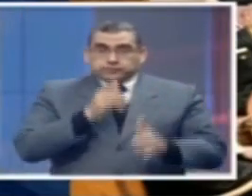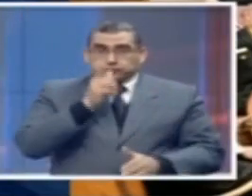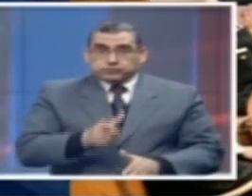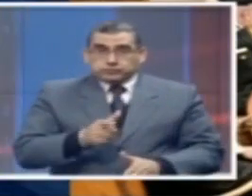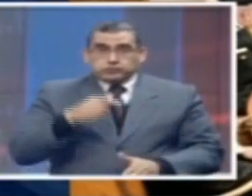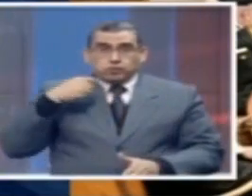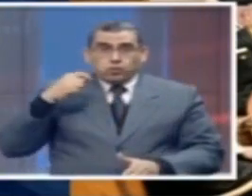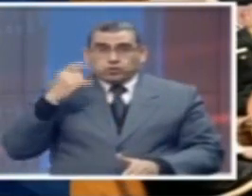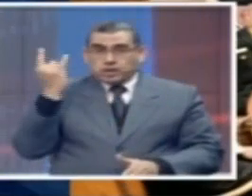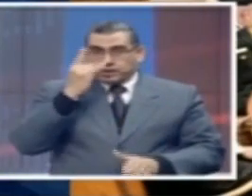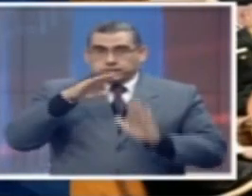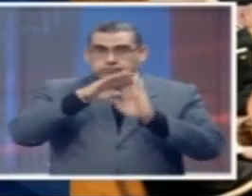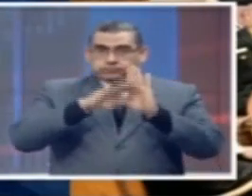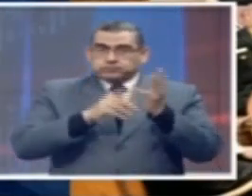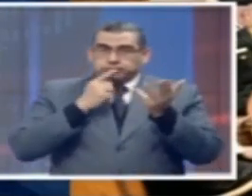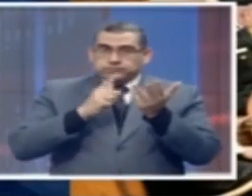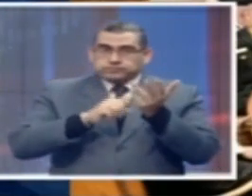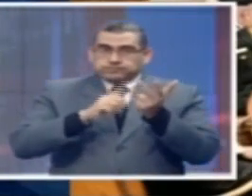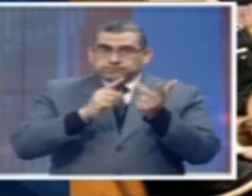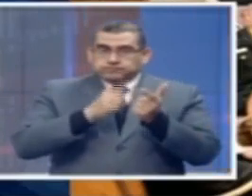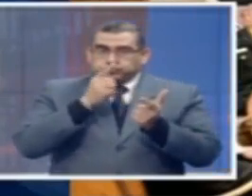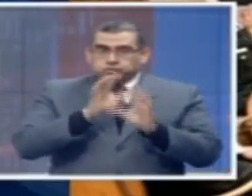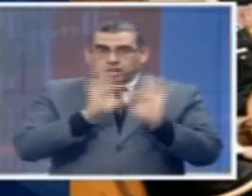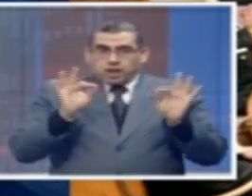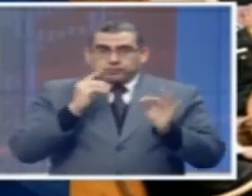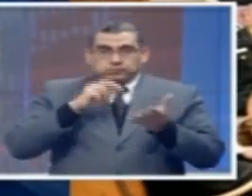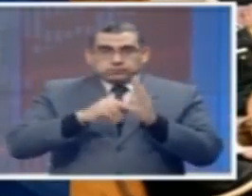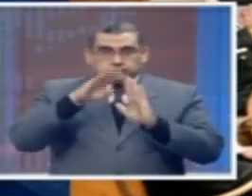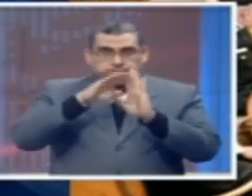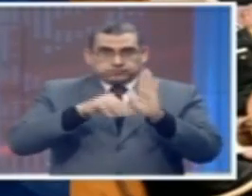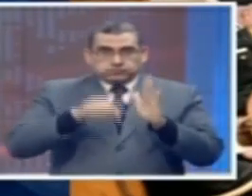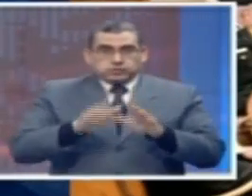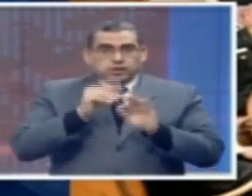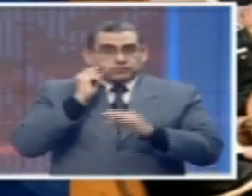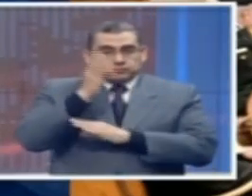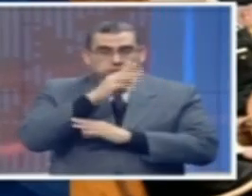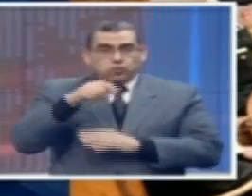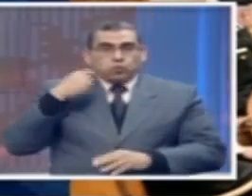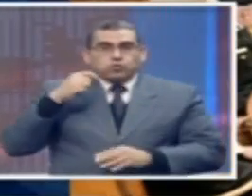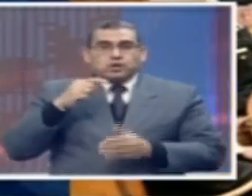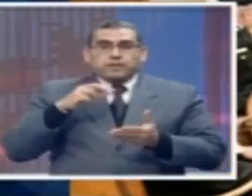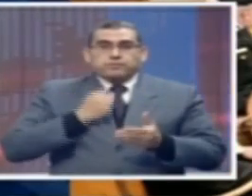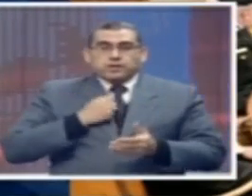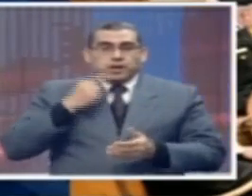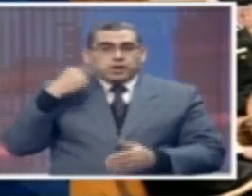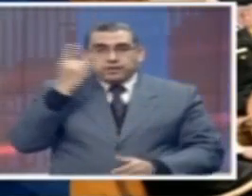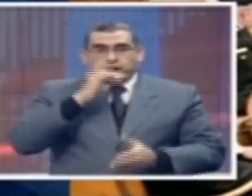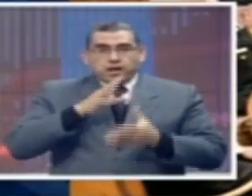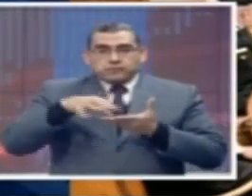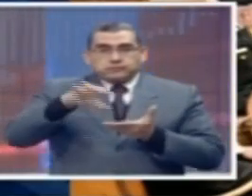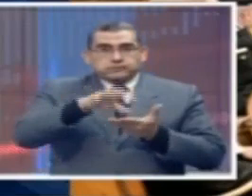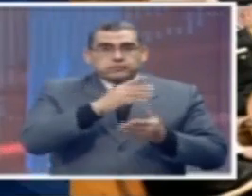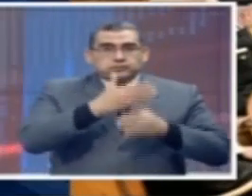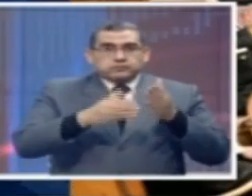من جانبه عرض وزير الداخلية محمود توفيق في هذا الإطار استراتيجية الوزارة لإعادة توزيع